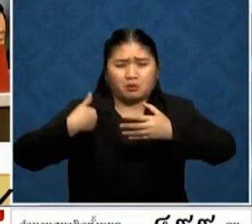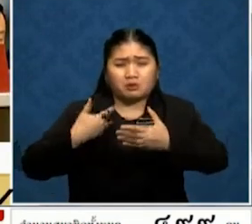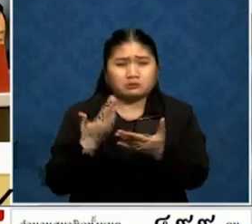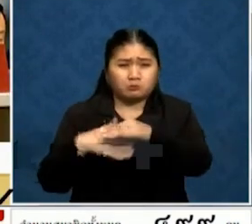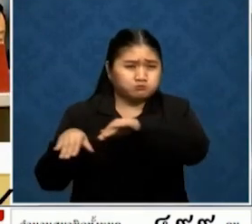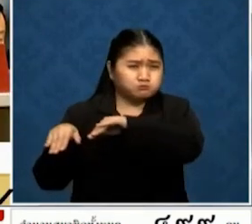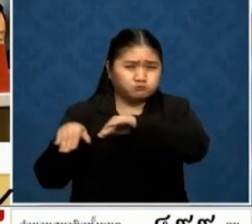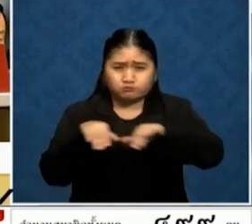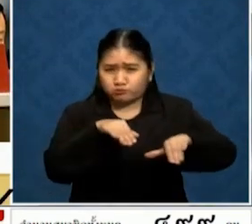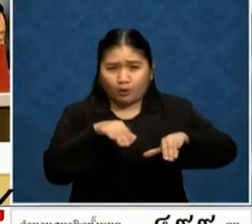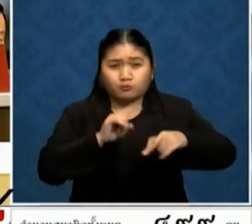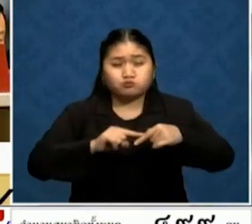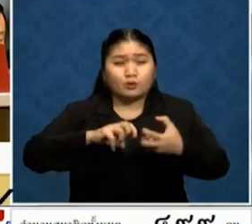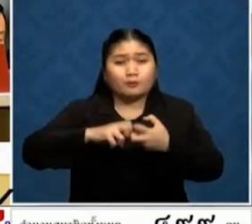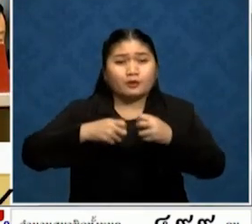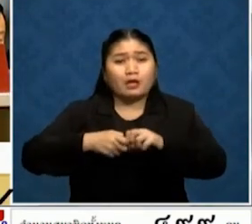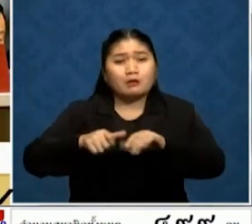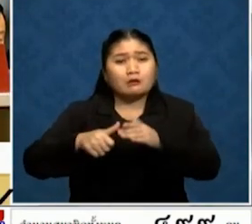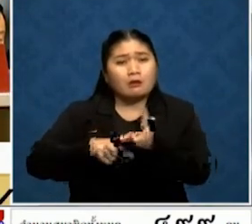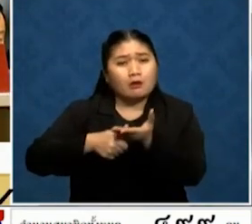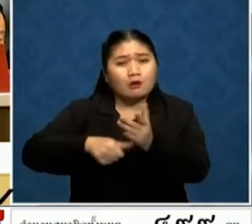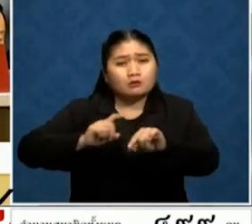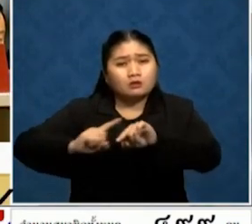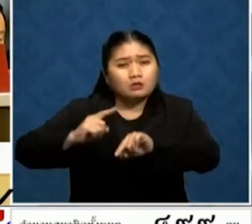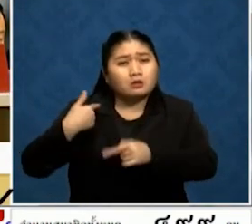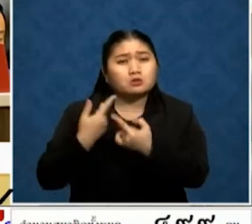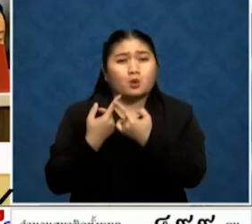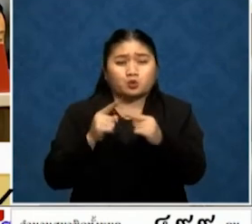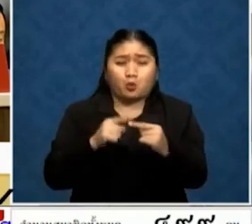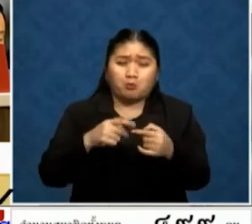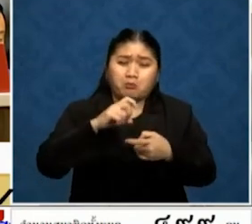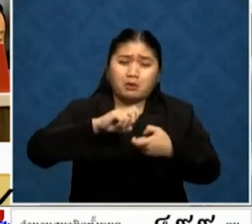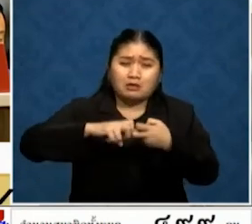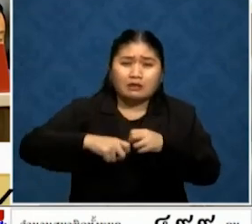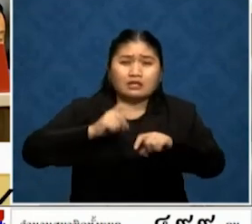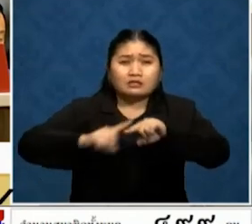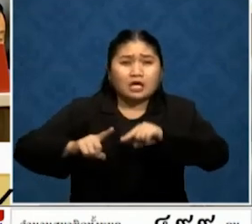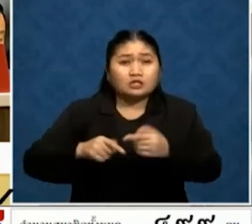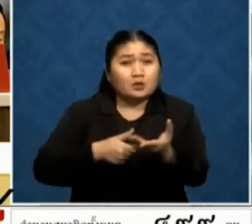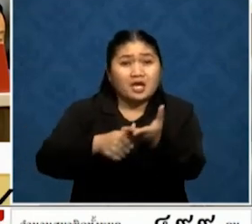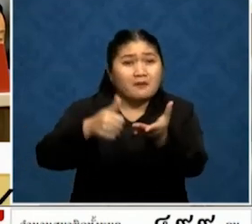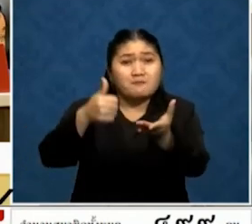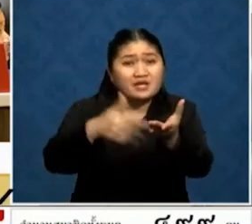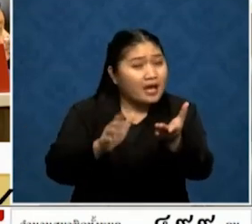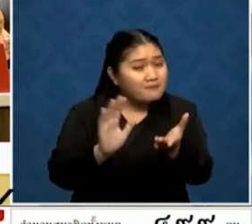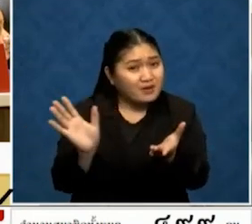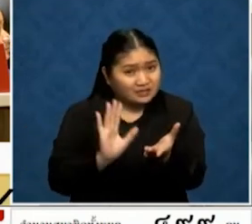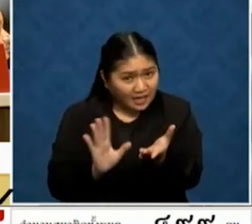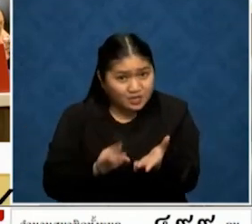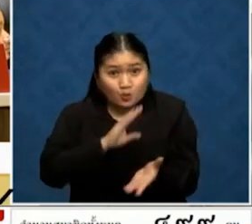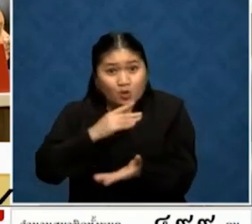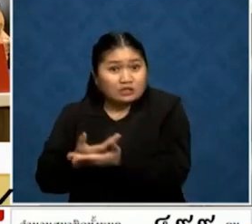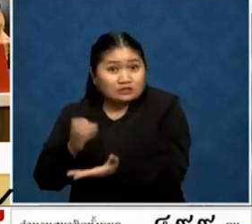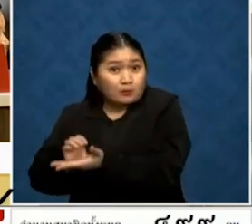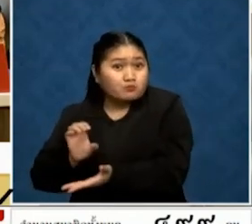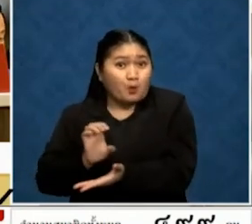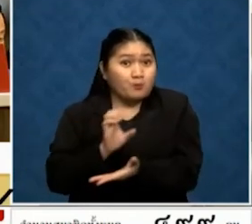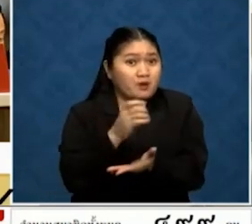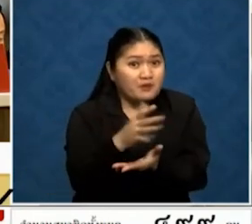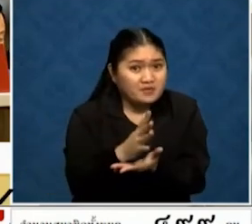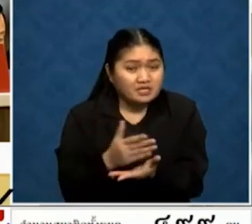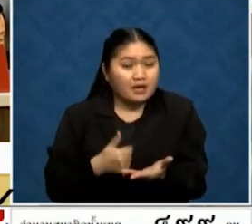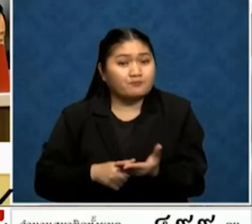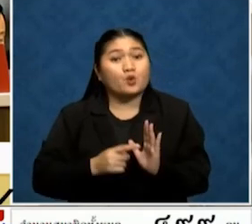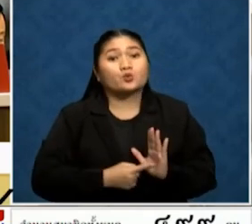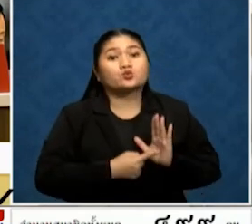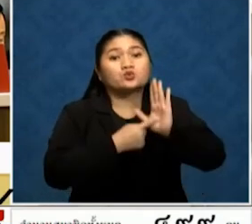บประมาณในการแก้ไขแต่ไม่ใช่ทุกปัญหาจะแก้ไม่ได้หากไม่มีงบประมาณค่ะยกตัว